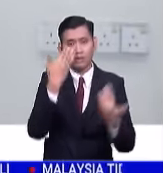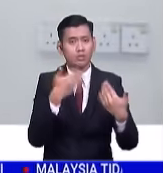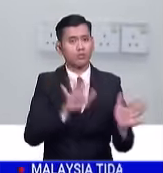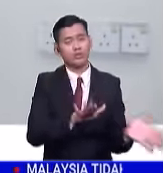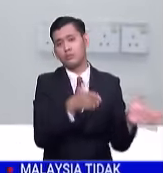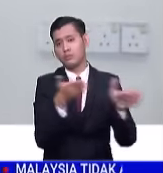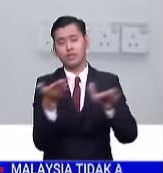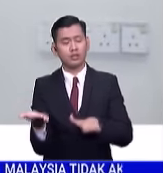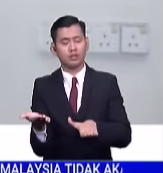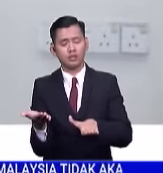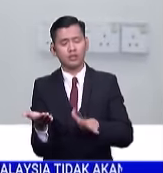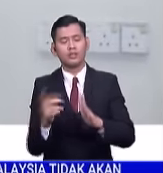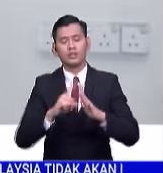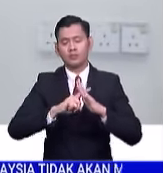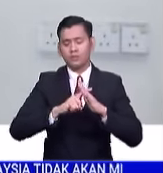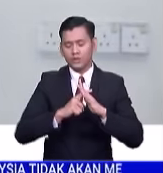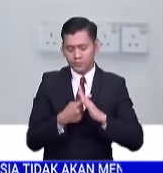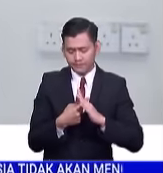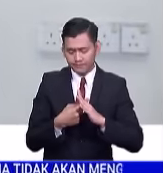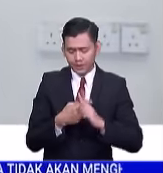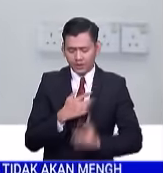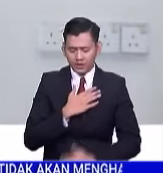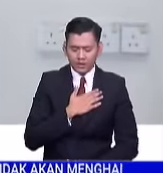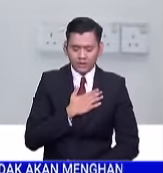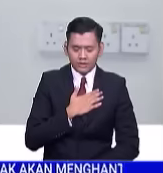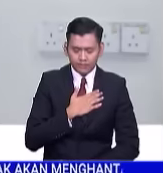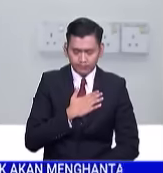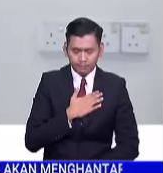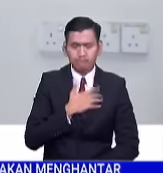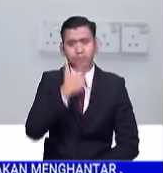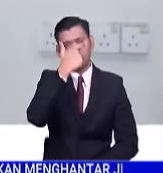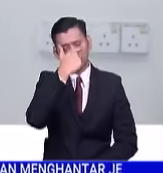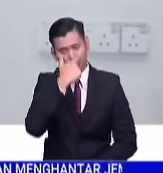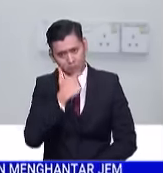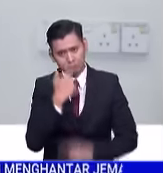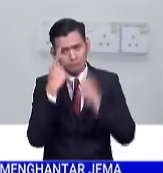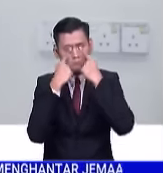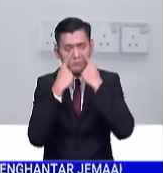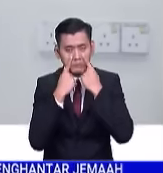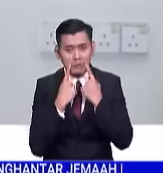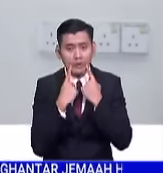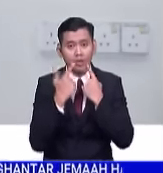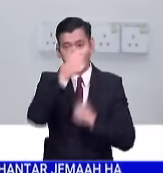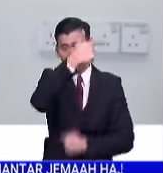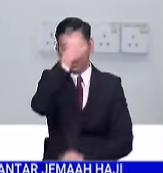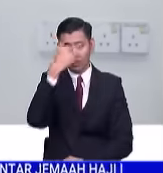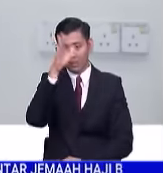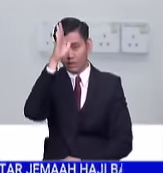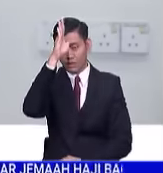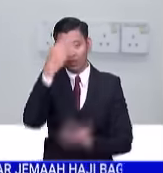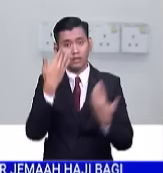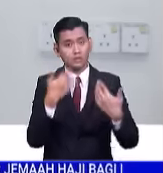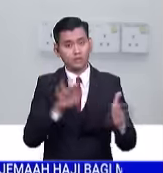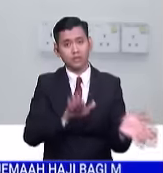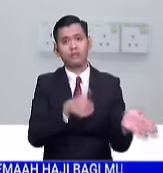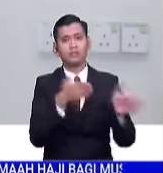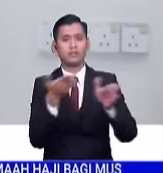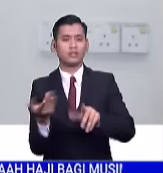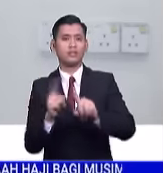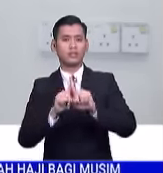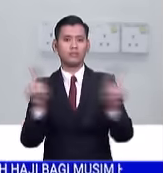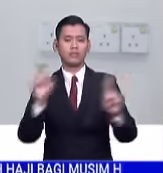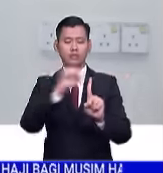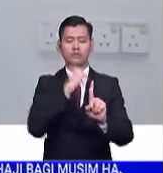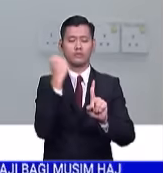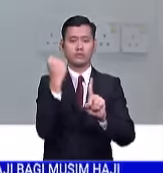memang yalah, ayah kan macam berat lah, sedih lah, kita tak ada dengan ayah sampai akhir-akhir. Tapi keadaan macam ni